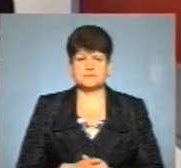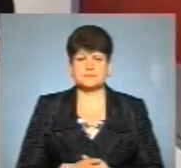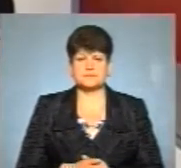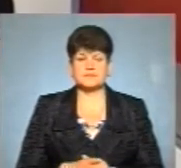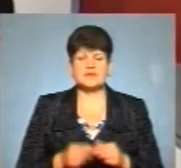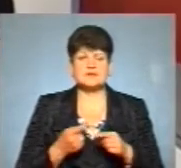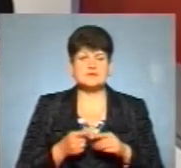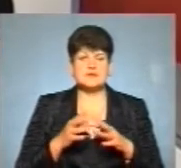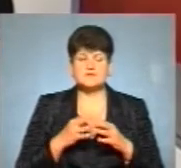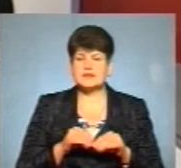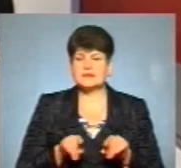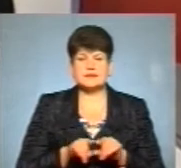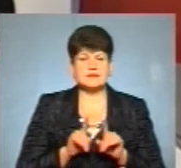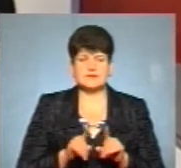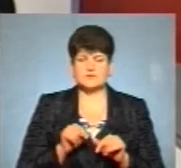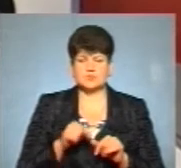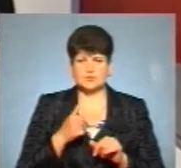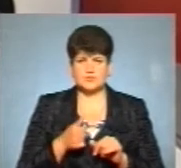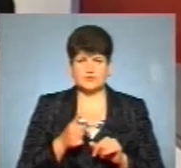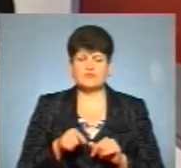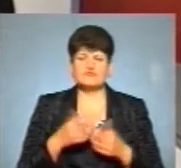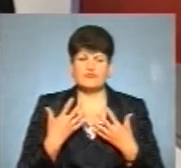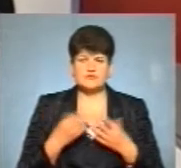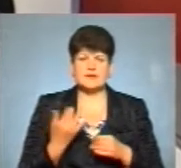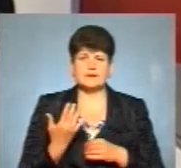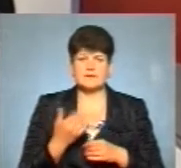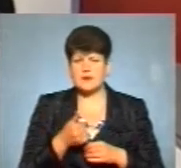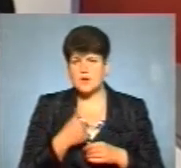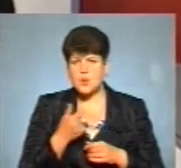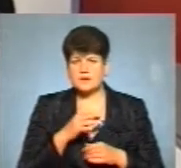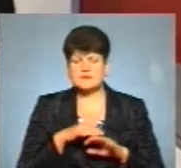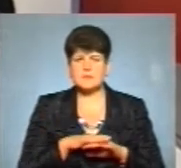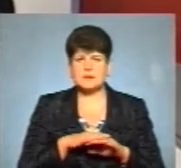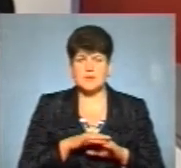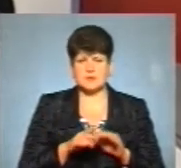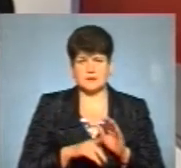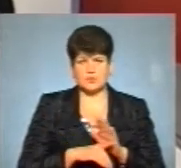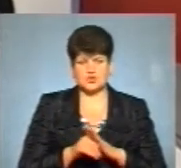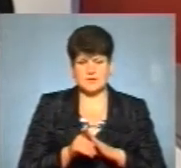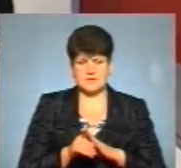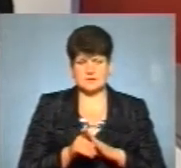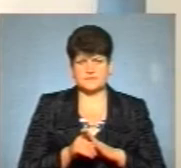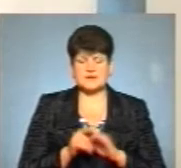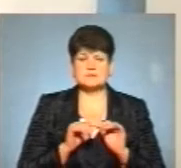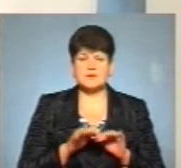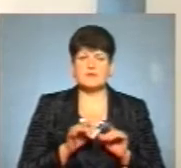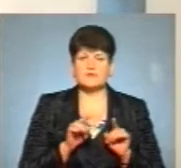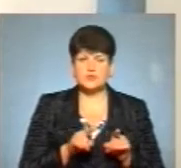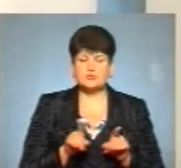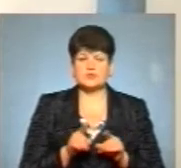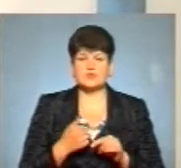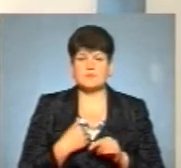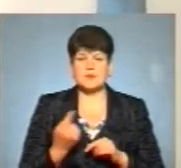Це вже не тільки цьогоріч, воно вже кілька років саме з математики починається. Справа в тому, що ми в